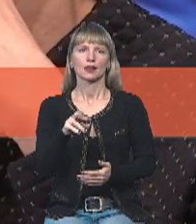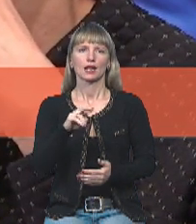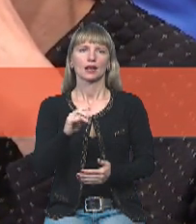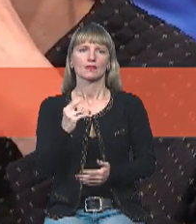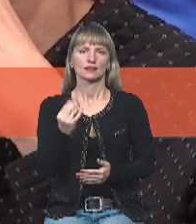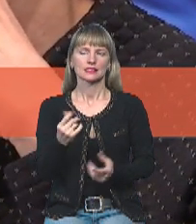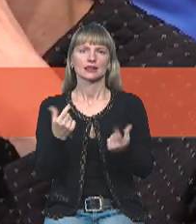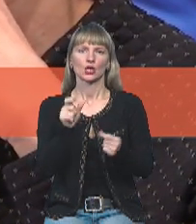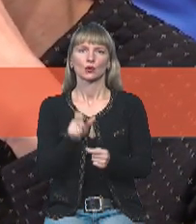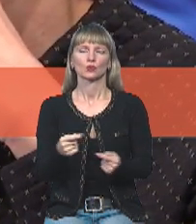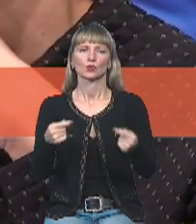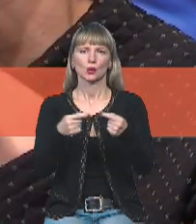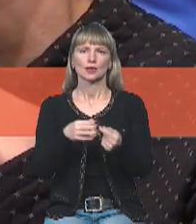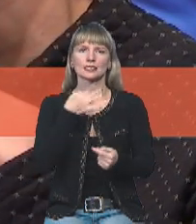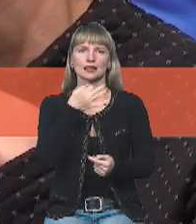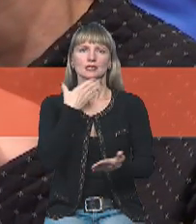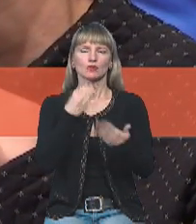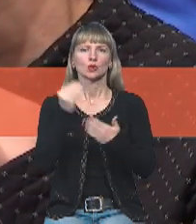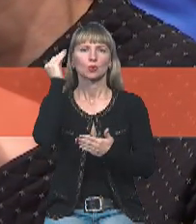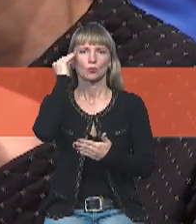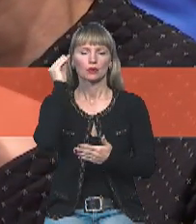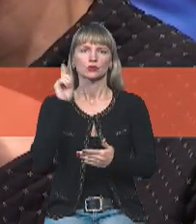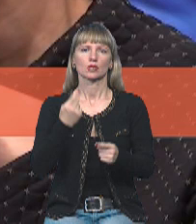вже чітко виразили свої думки, що це